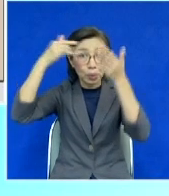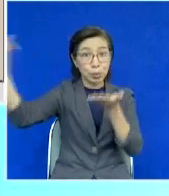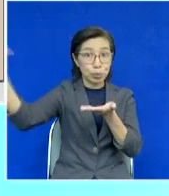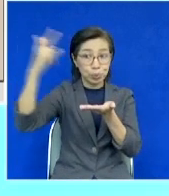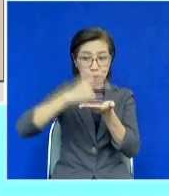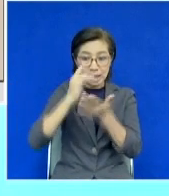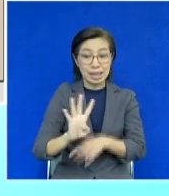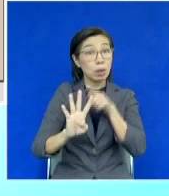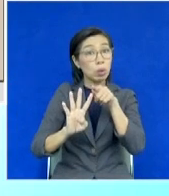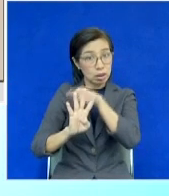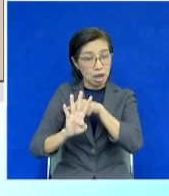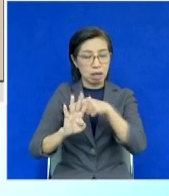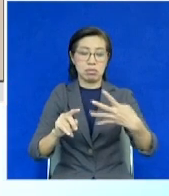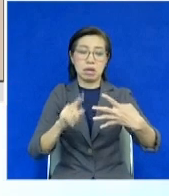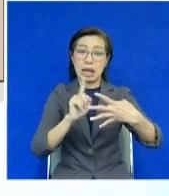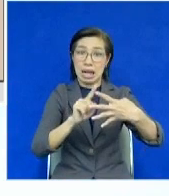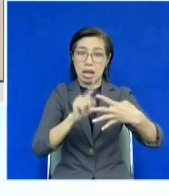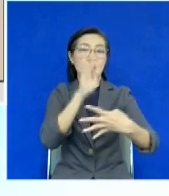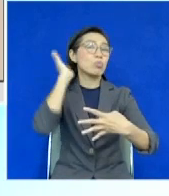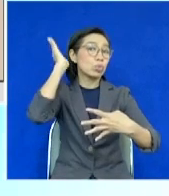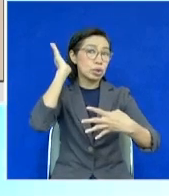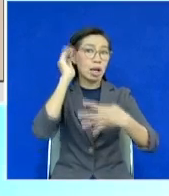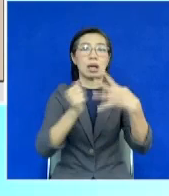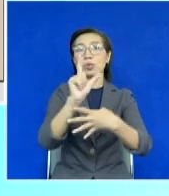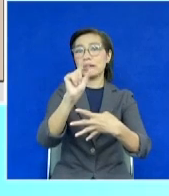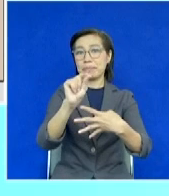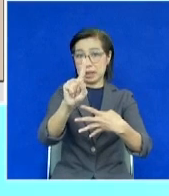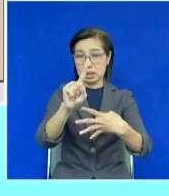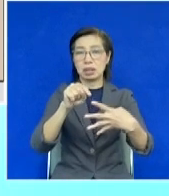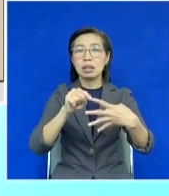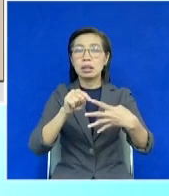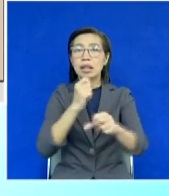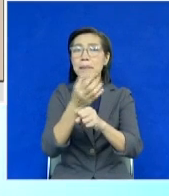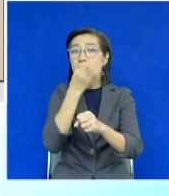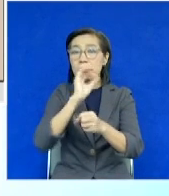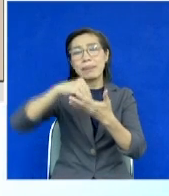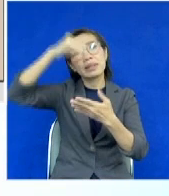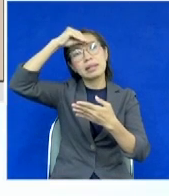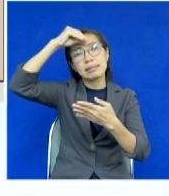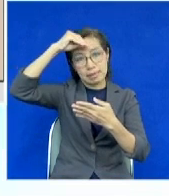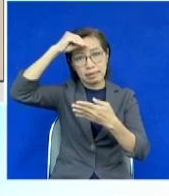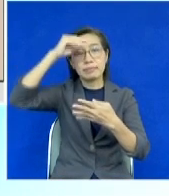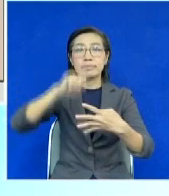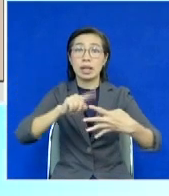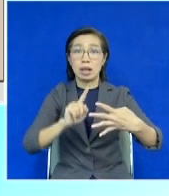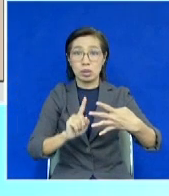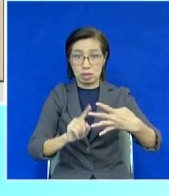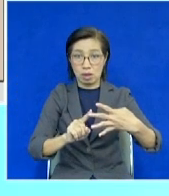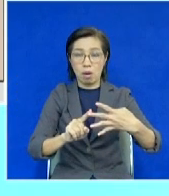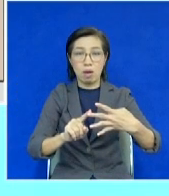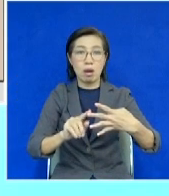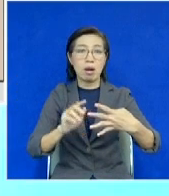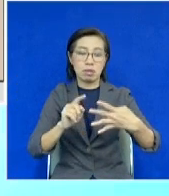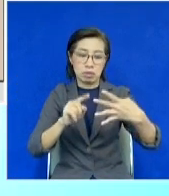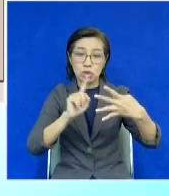ายนะคะรายที่1ค่ะเป็นเพศชายอายุ21ปีอาชีพนักเรียนนักศึกษาค่ะรายที่2 3